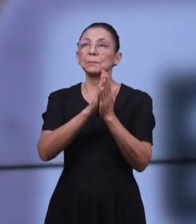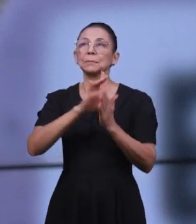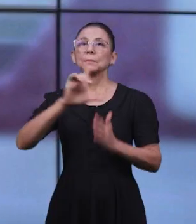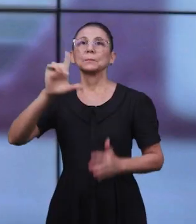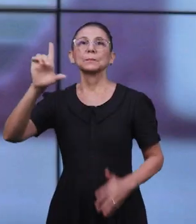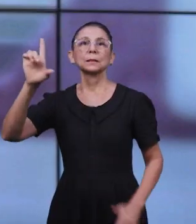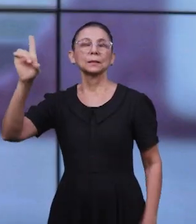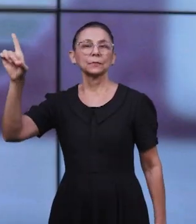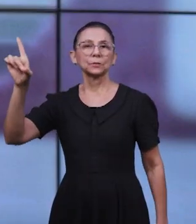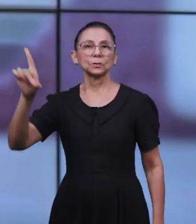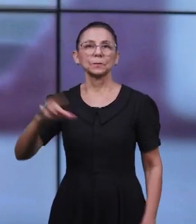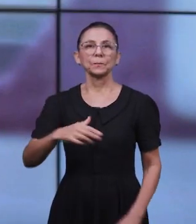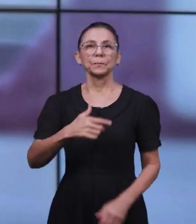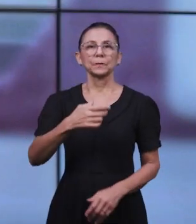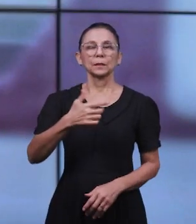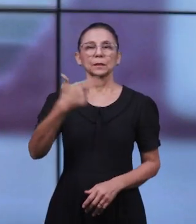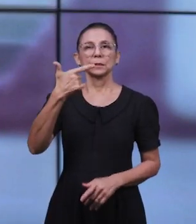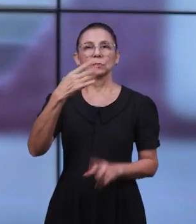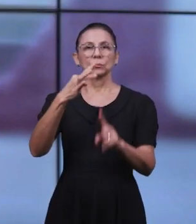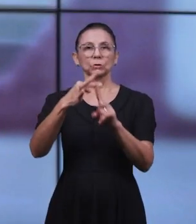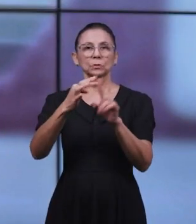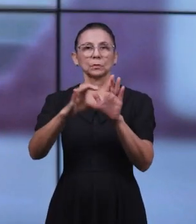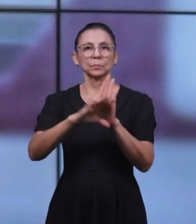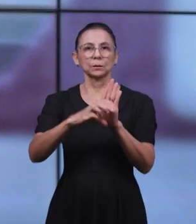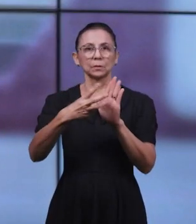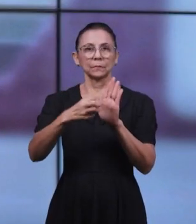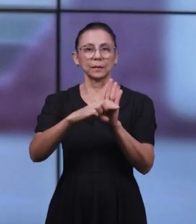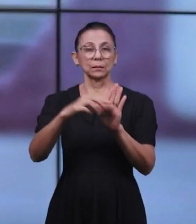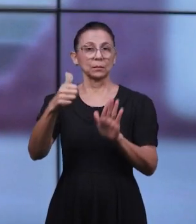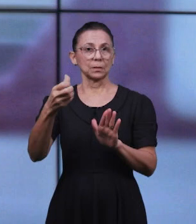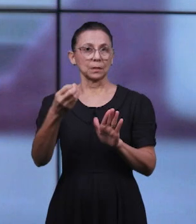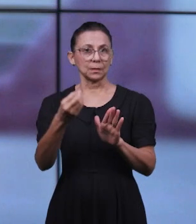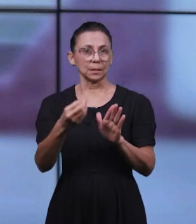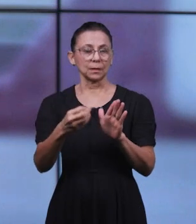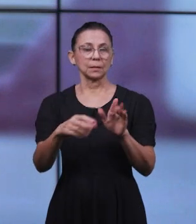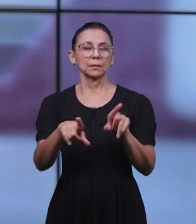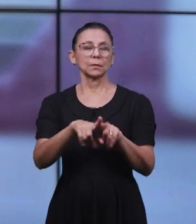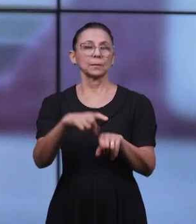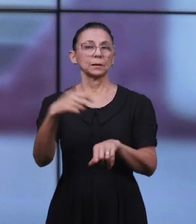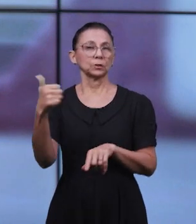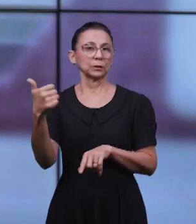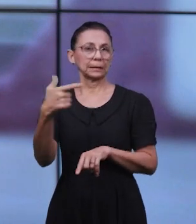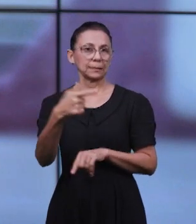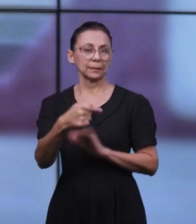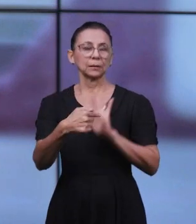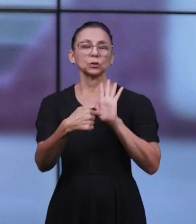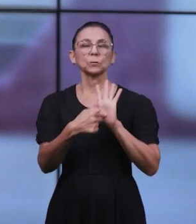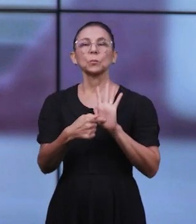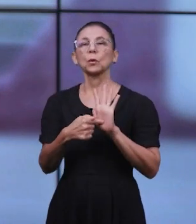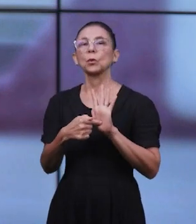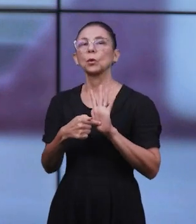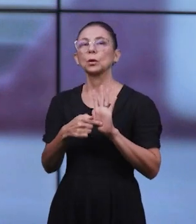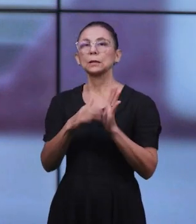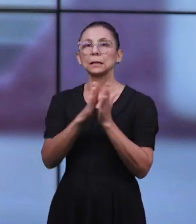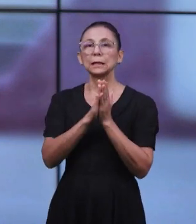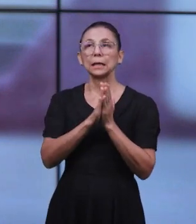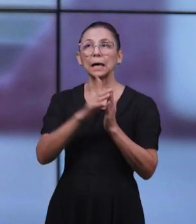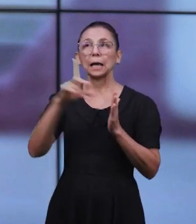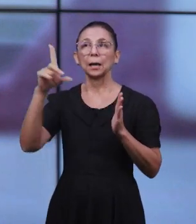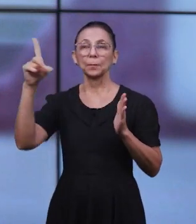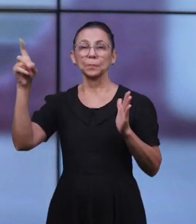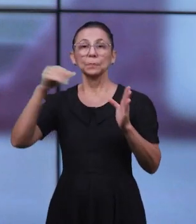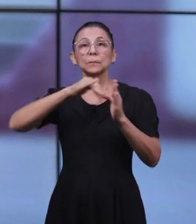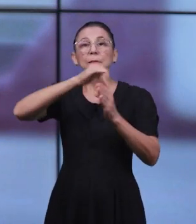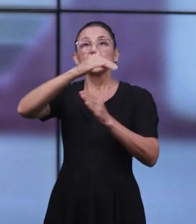Dieu. 2 Timothée chapitre 3 verset 16 et 17 affirme que toute